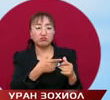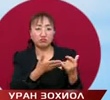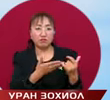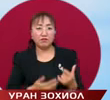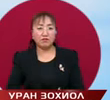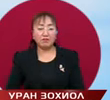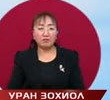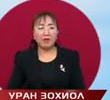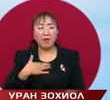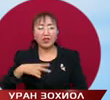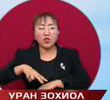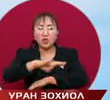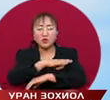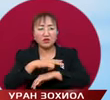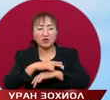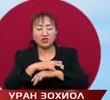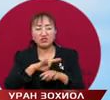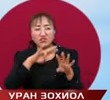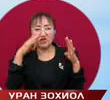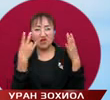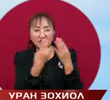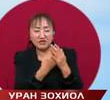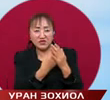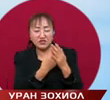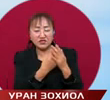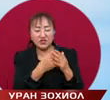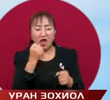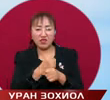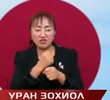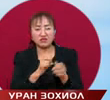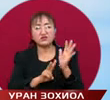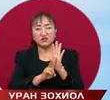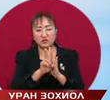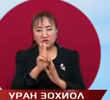Гэтэл манай нутагт нэгдэлжих хөдөлгөөн гихч үслээ.